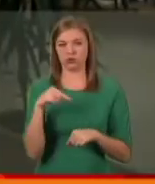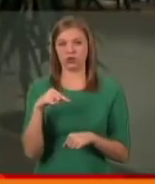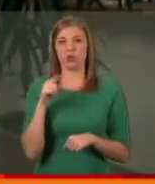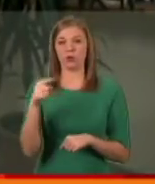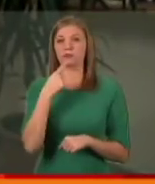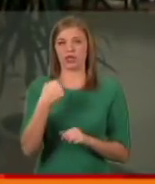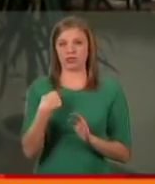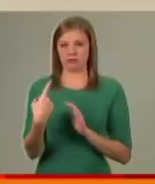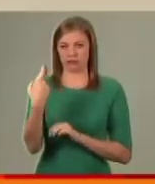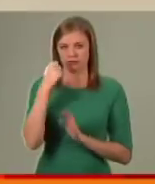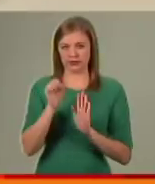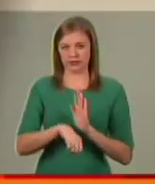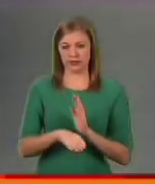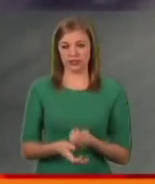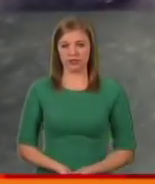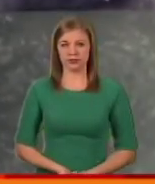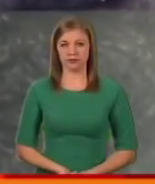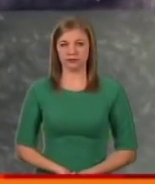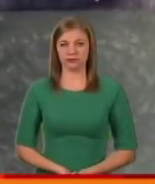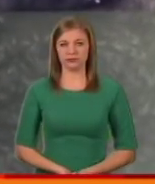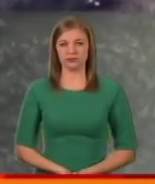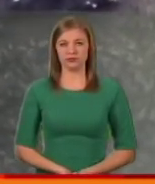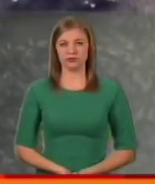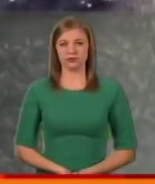Він пытался мене застрелити.